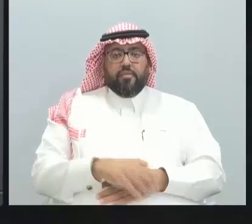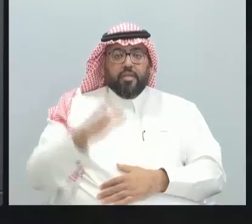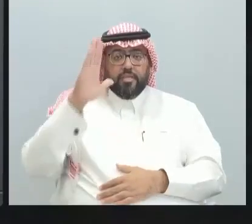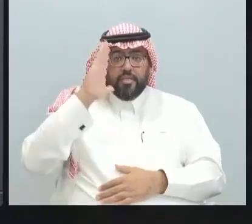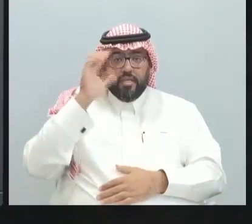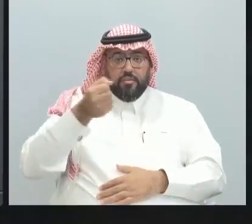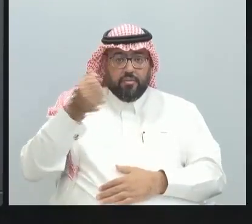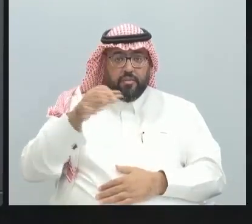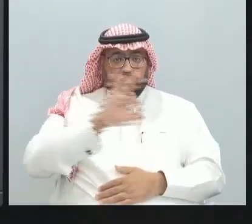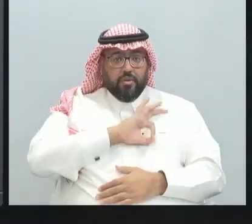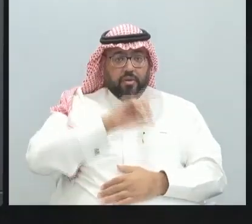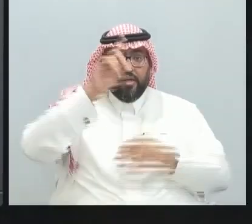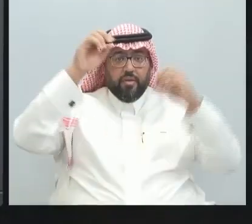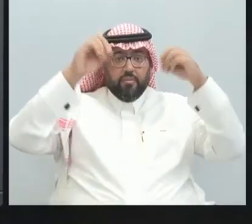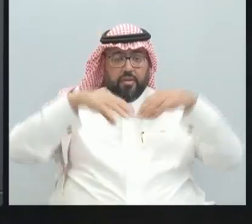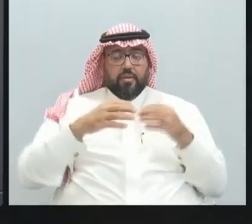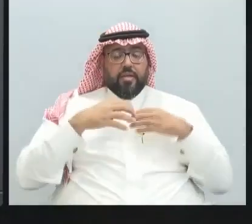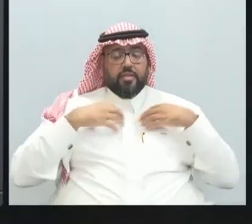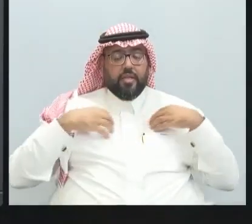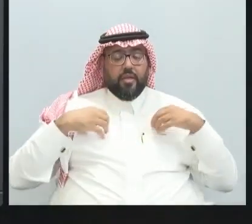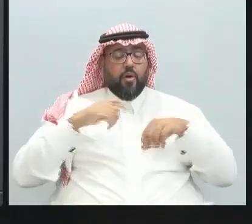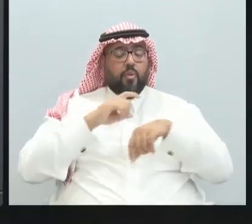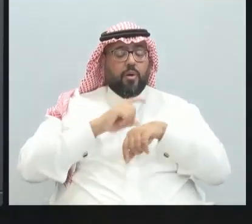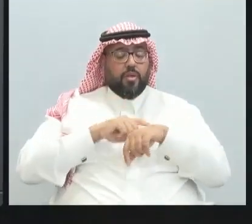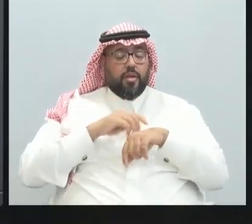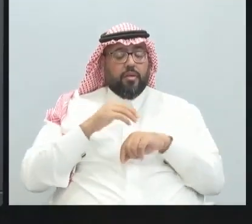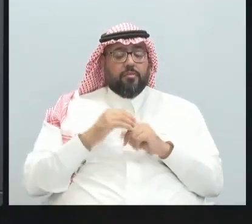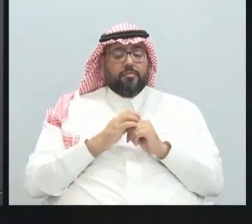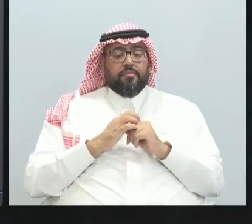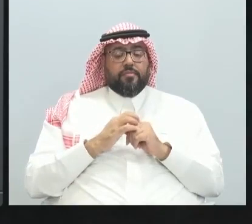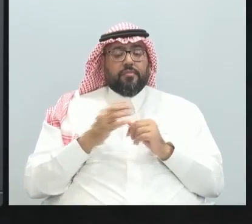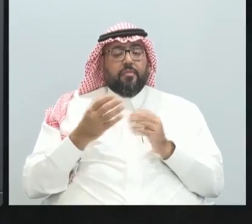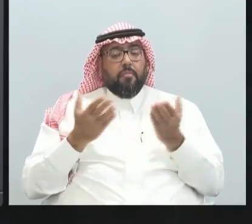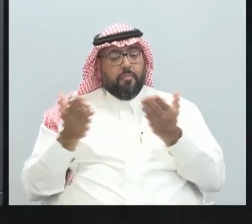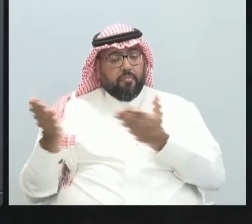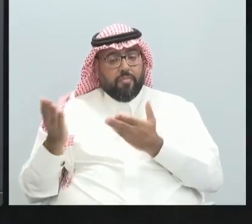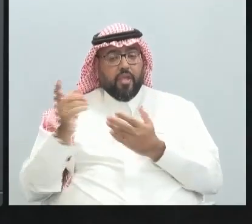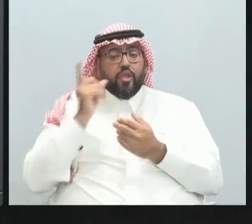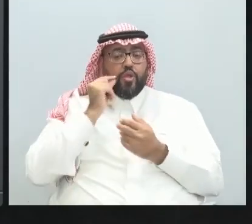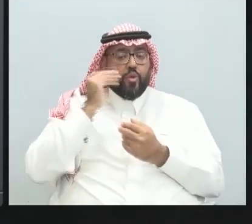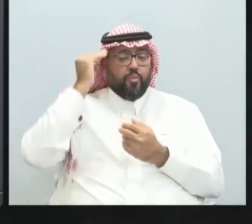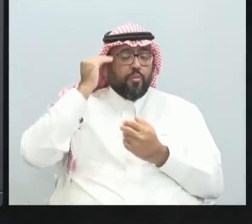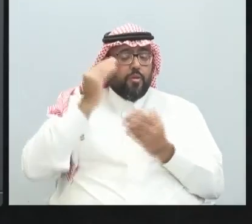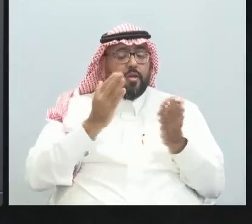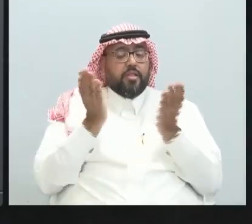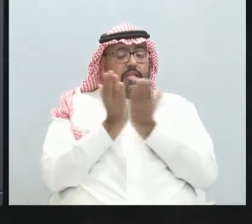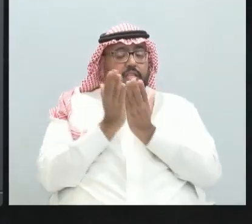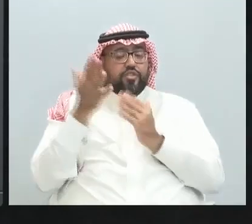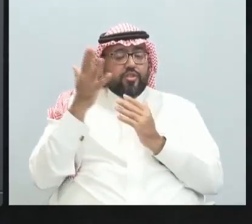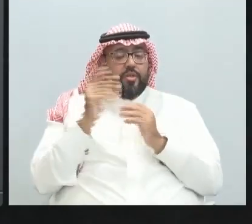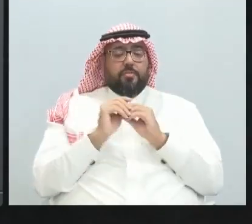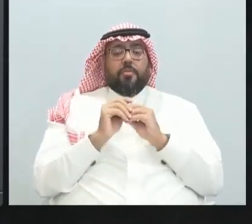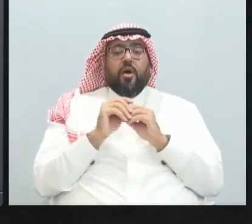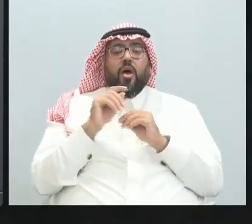السلام عليكم ورحمه الله وبركاته اسعد الله اوقاتكم طلاب وطالبات الاعزاء واهلا وسهلا بكم في درس جديد